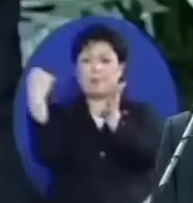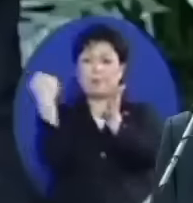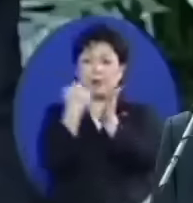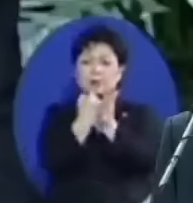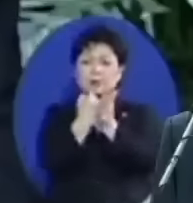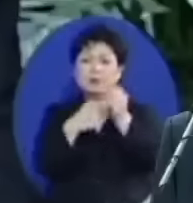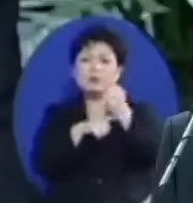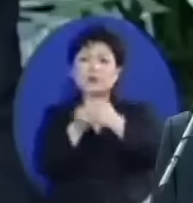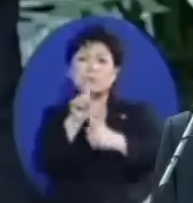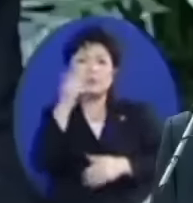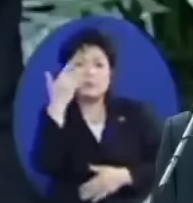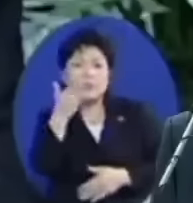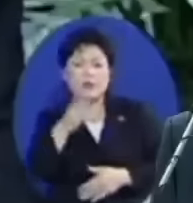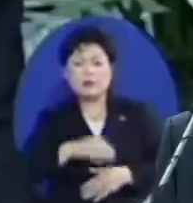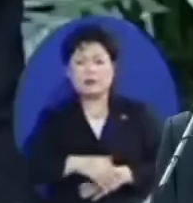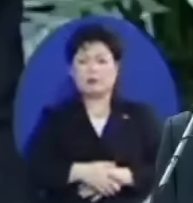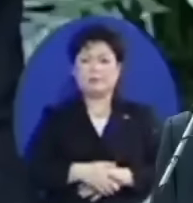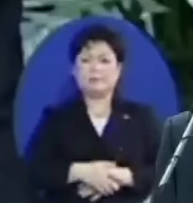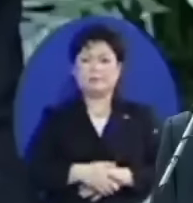보십시오. 어지간하면